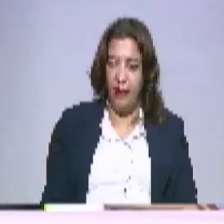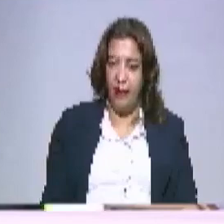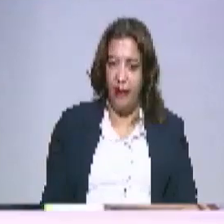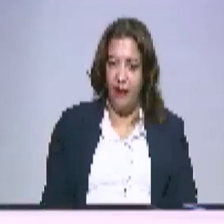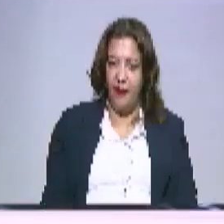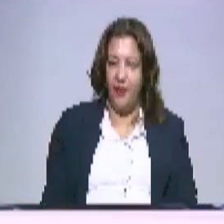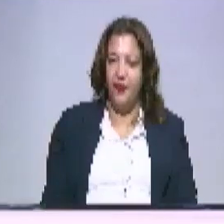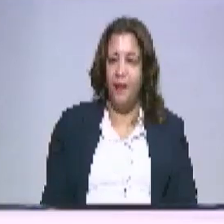سلام. كويس كده؟